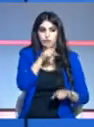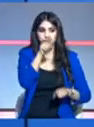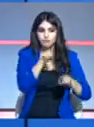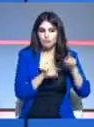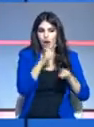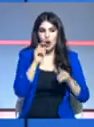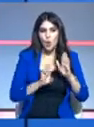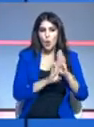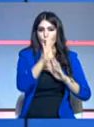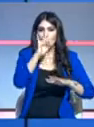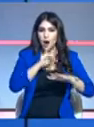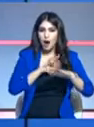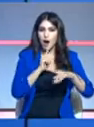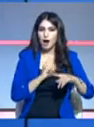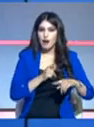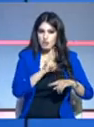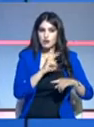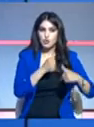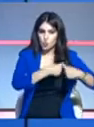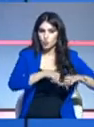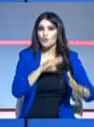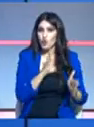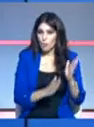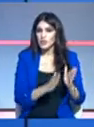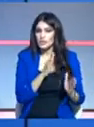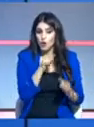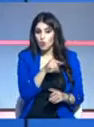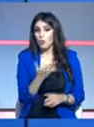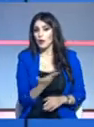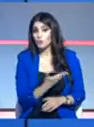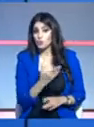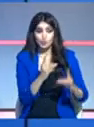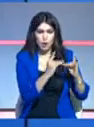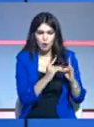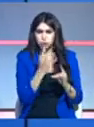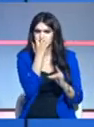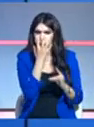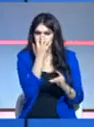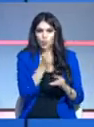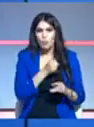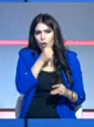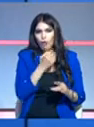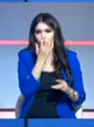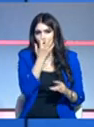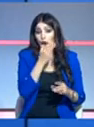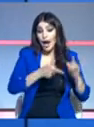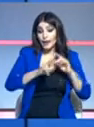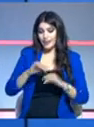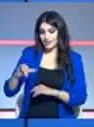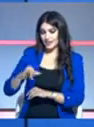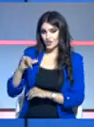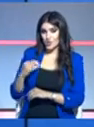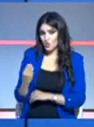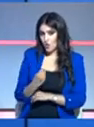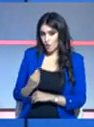اكثر ويتم ايوائهم في المستشفيات ويستحقوا لأسرة انعاش وأسرة اكسجين اكثر من اللي اصغر